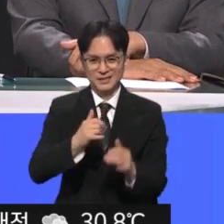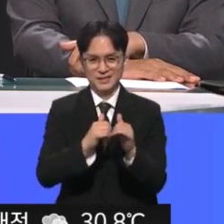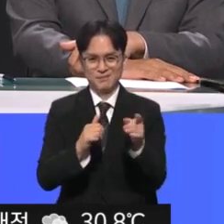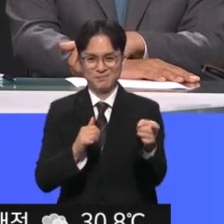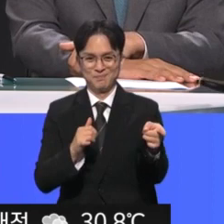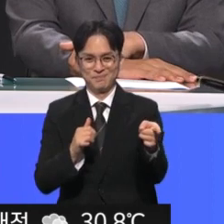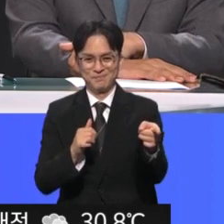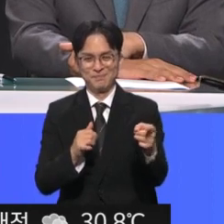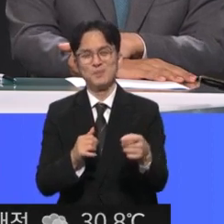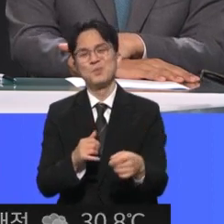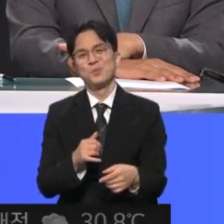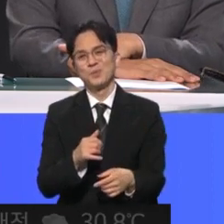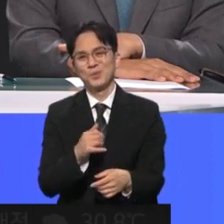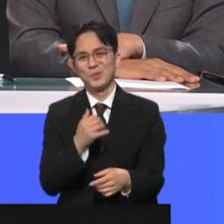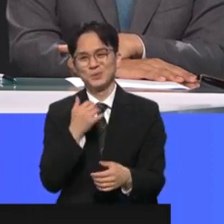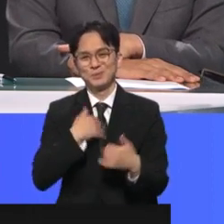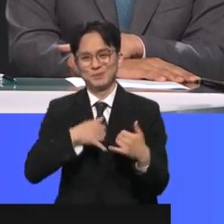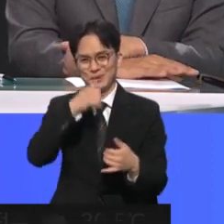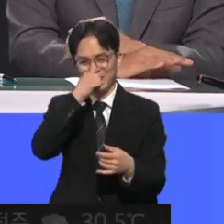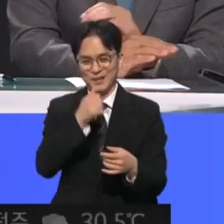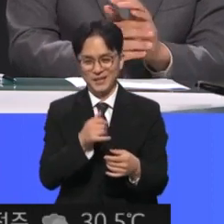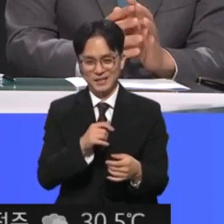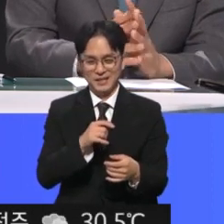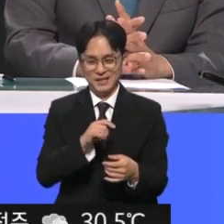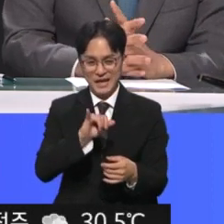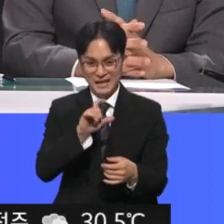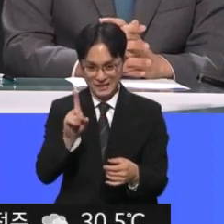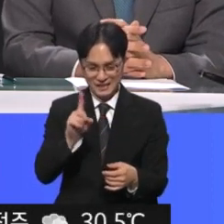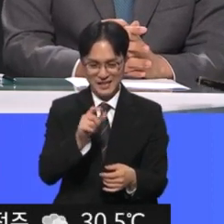빵 터지셔서 한줄평님 영화표 드리겠습니다.